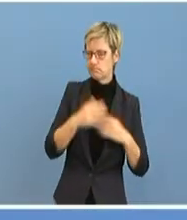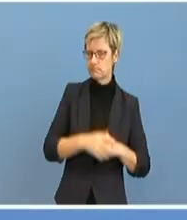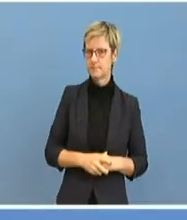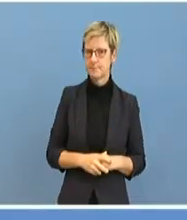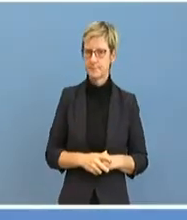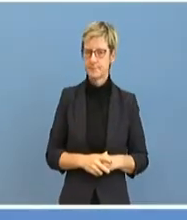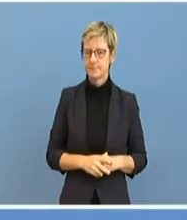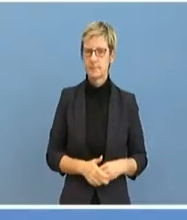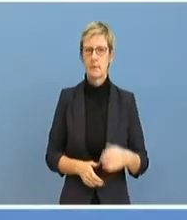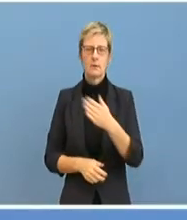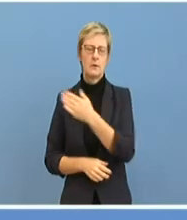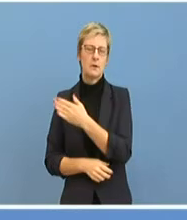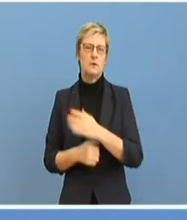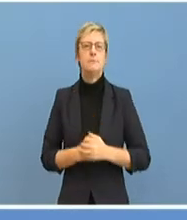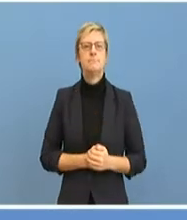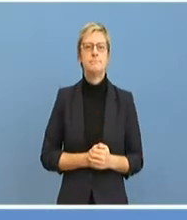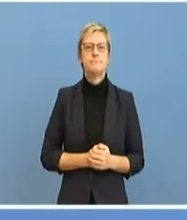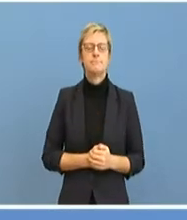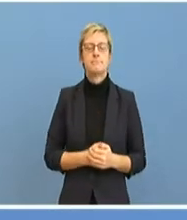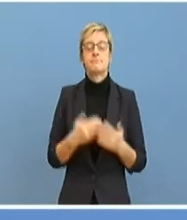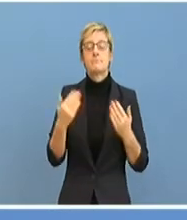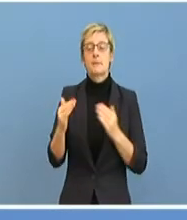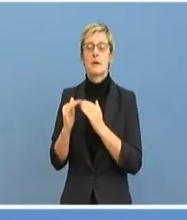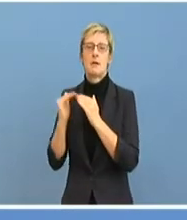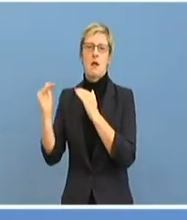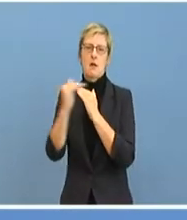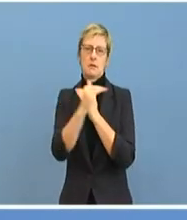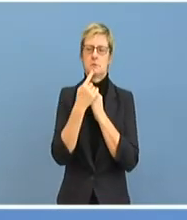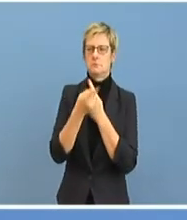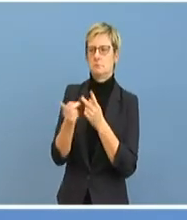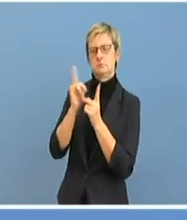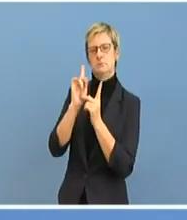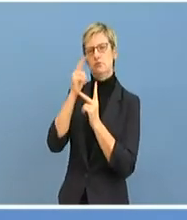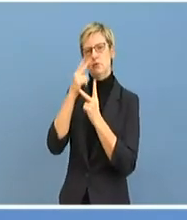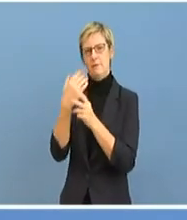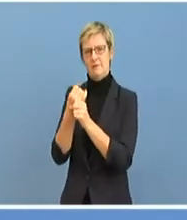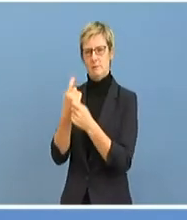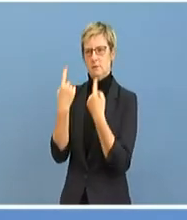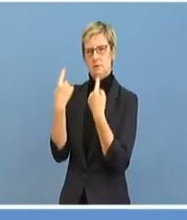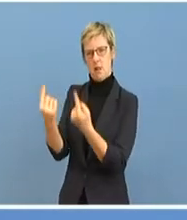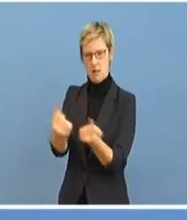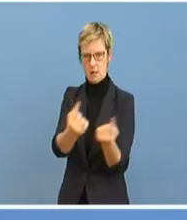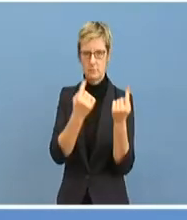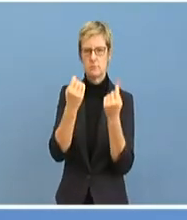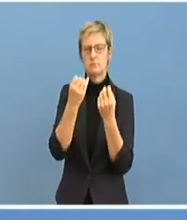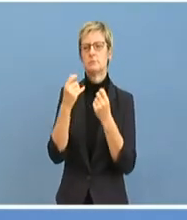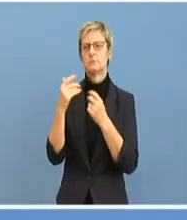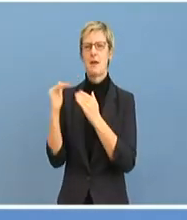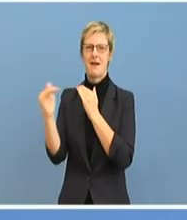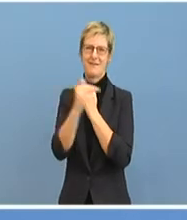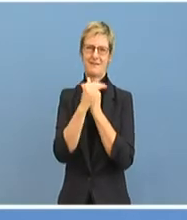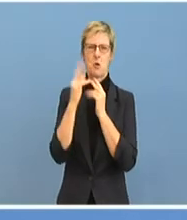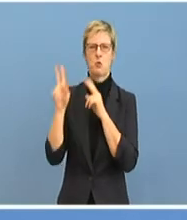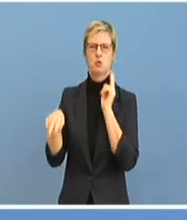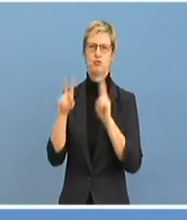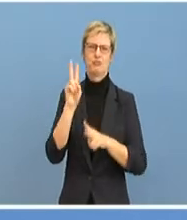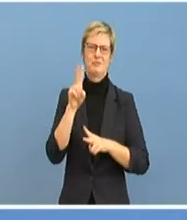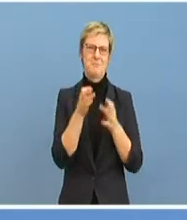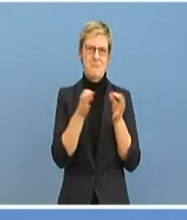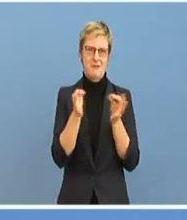ist es eine Kompetenz der Länder zu handeln und man sieht ja, dass sie durchaus unterschiedlich handeln. Zum